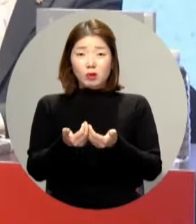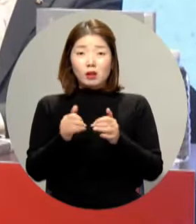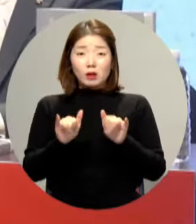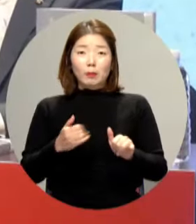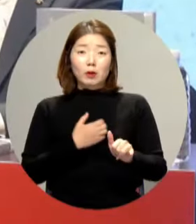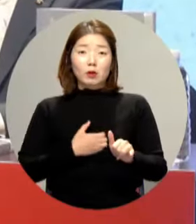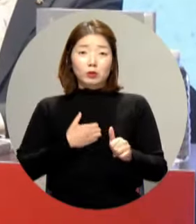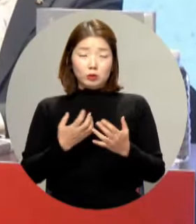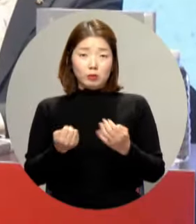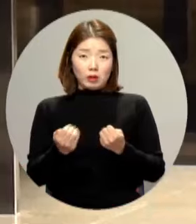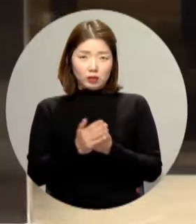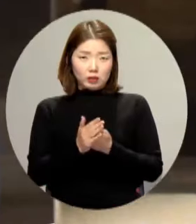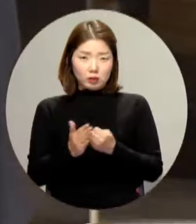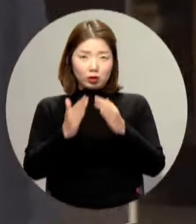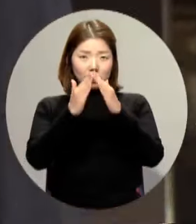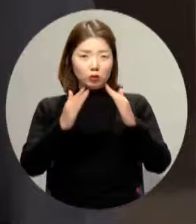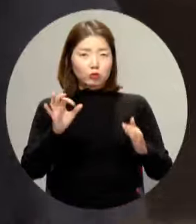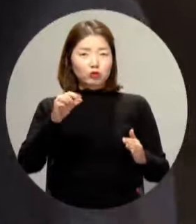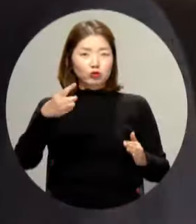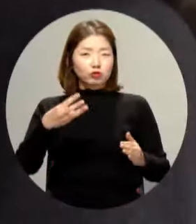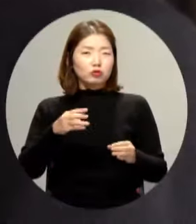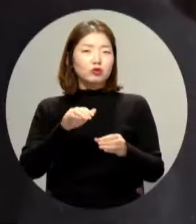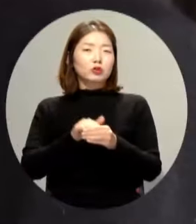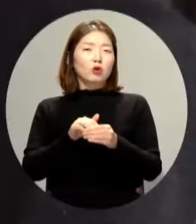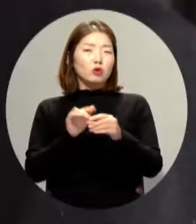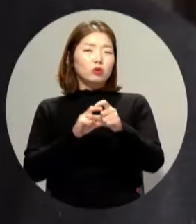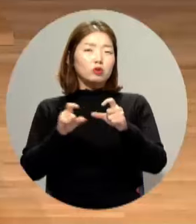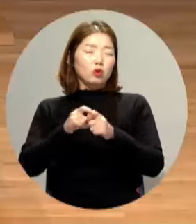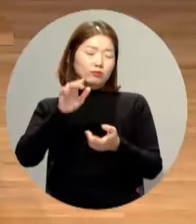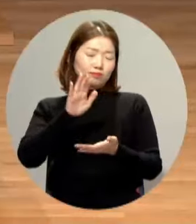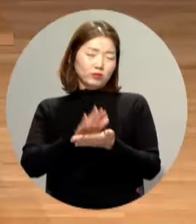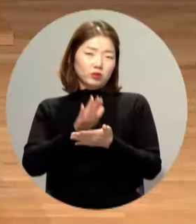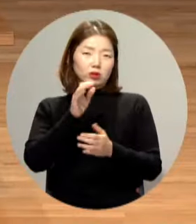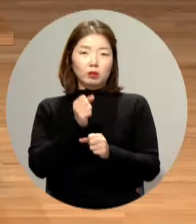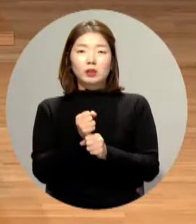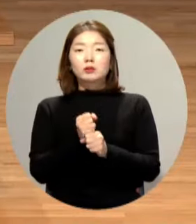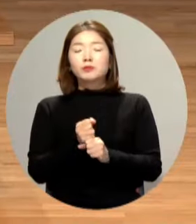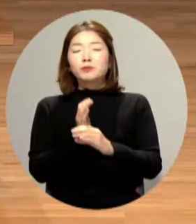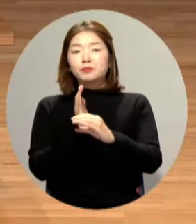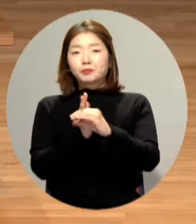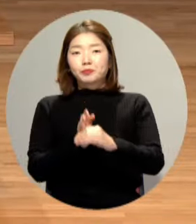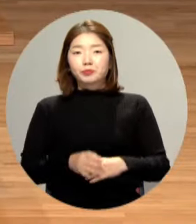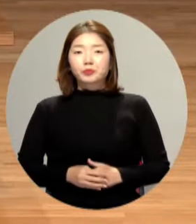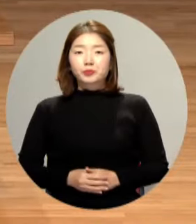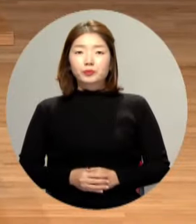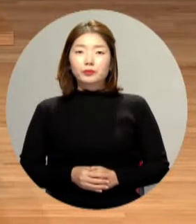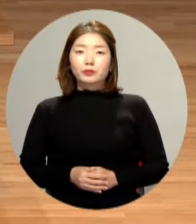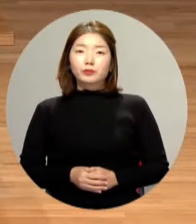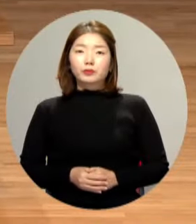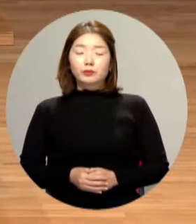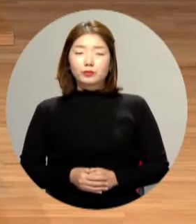제기되는 가운데 전주를 선거를 더욱 뜨겁게 달구고 있습니다. MBC 뉴스 강동엽입니다.